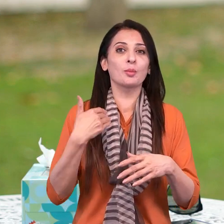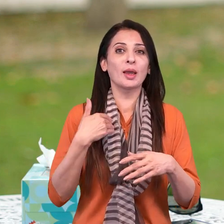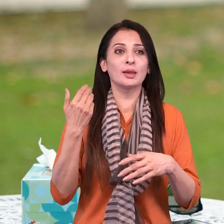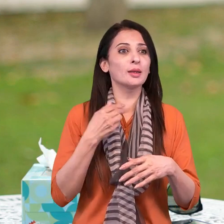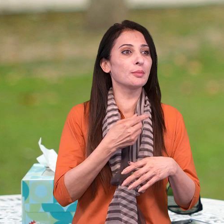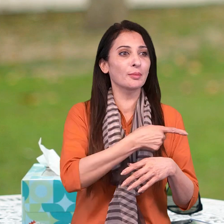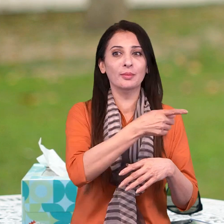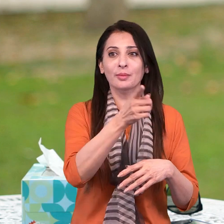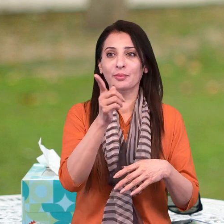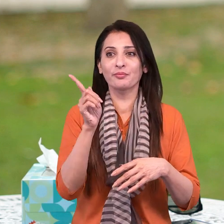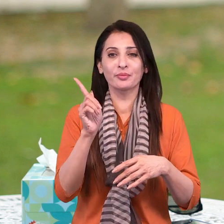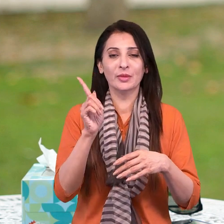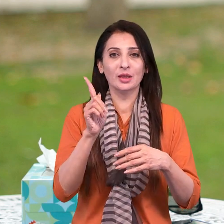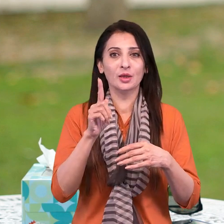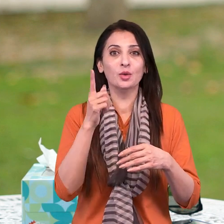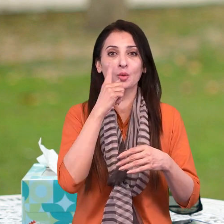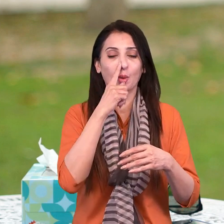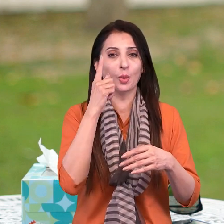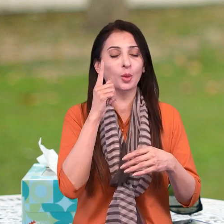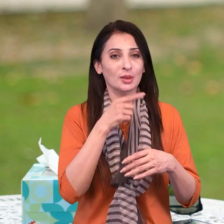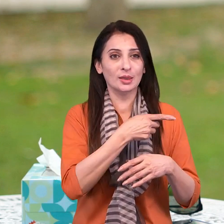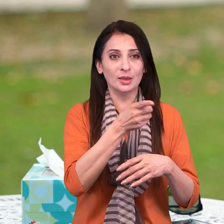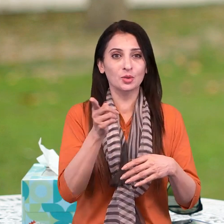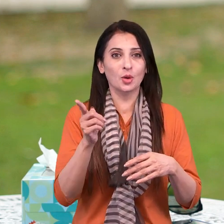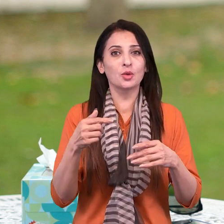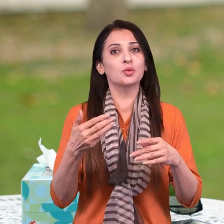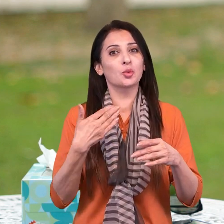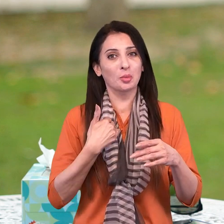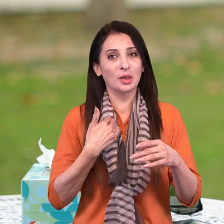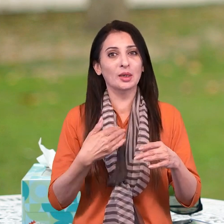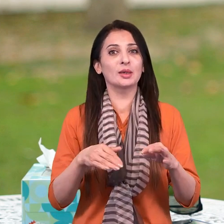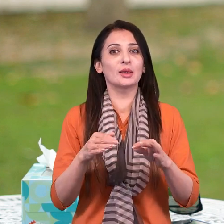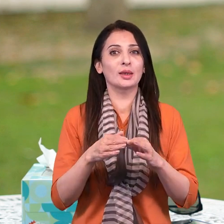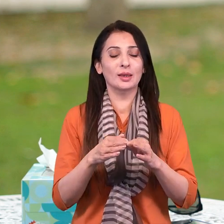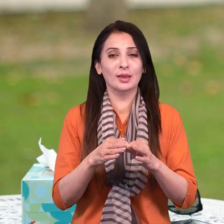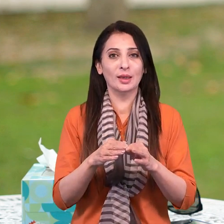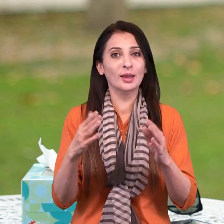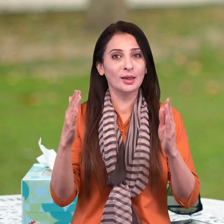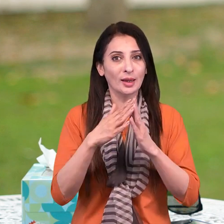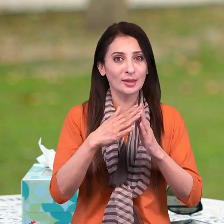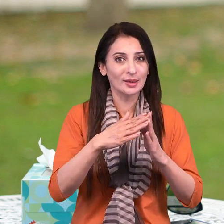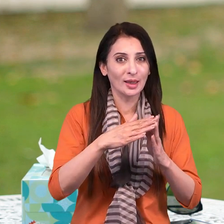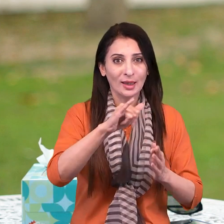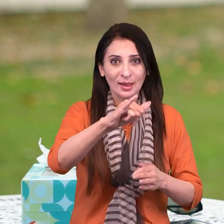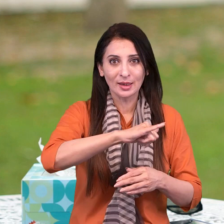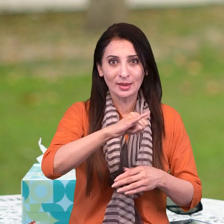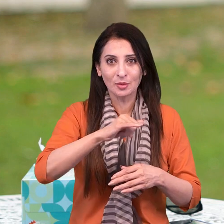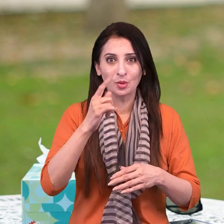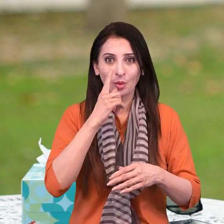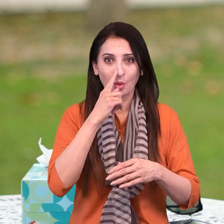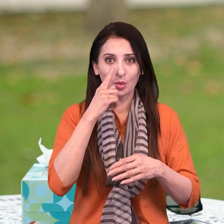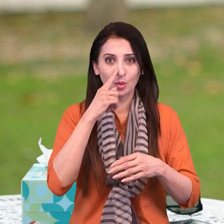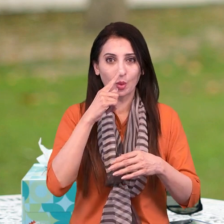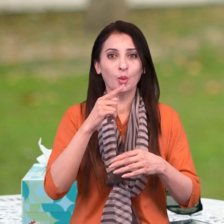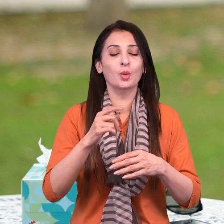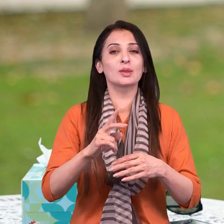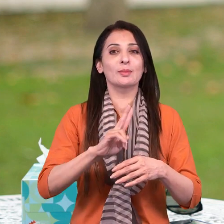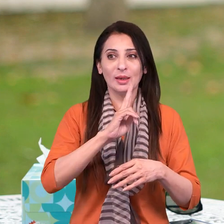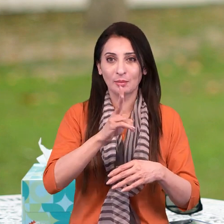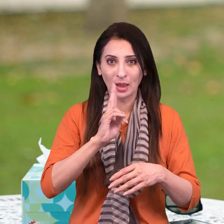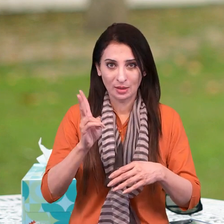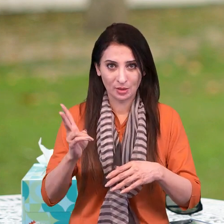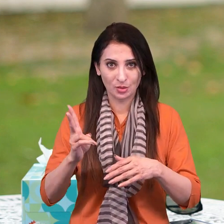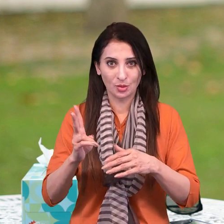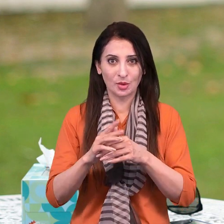आस-पास के जो यहाँ पे ख़वातीन हैं, मेरी जो घर के इलाके के आस-पास लड़कियाँ हैं, उनको मैंने अप्रोच करना शुरू किया और उसमें से मुझे